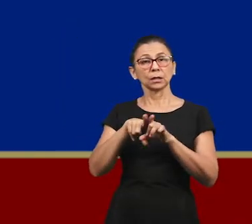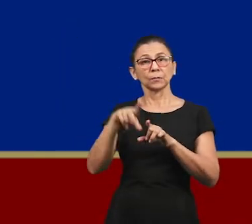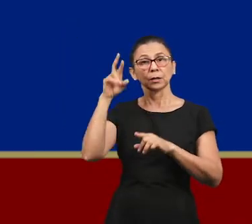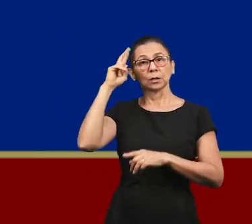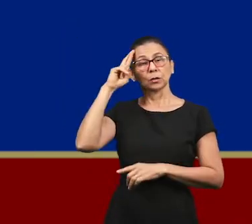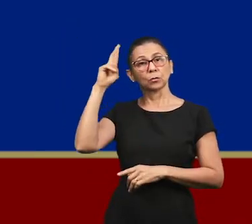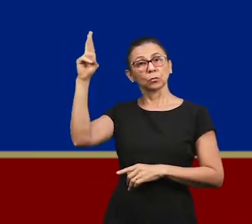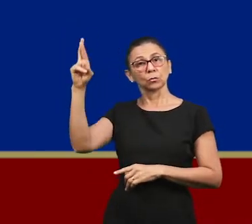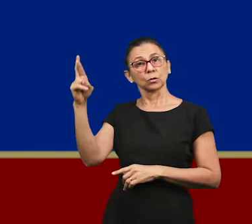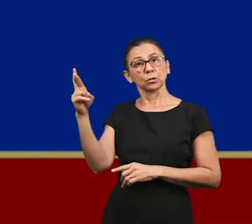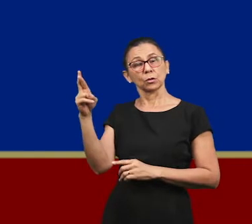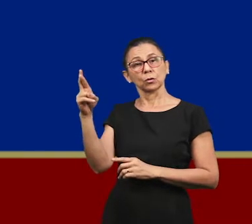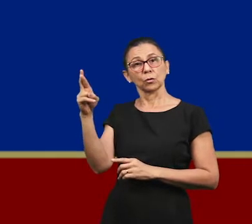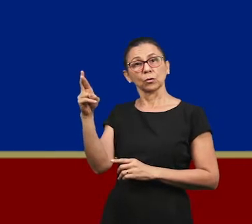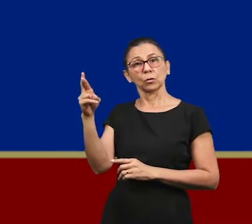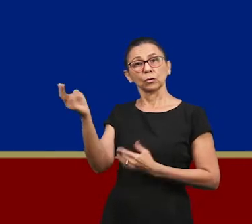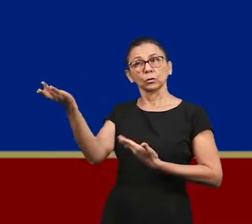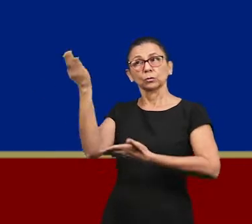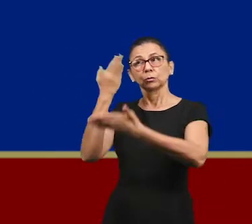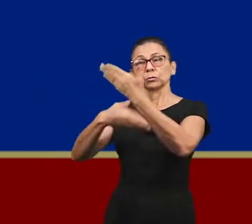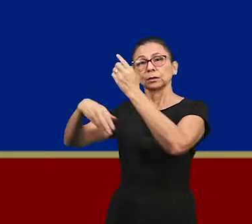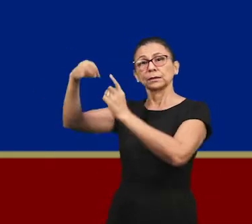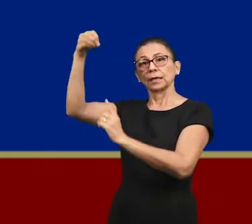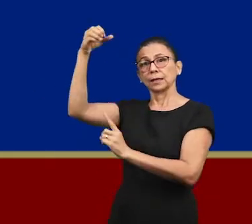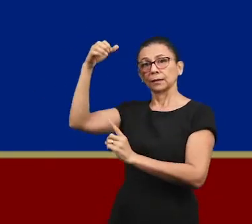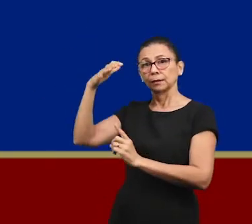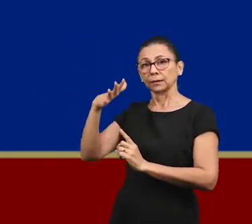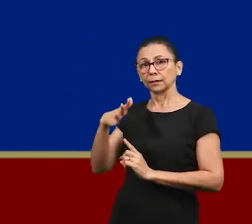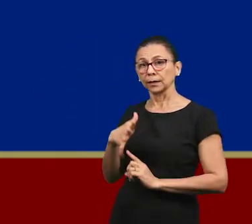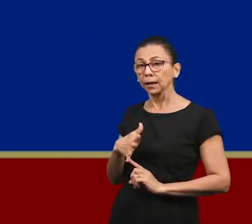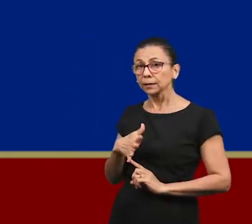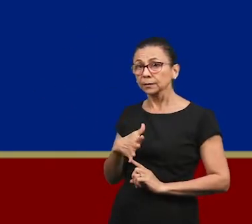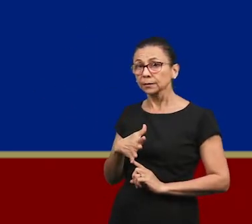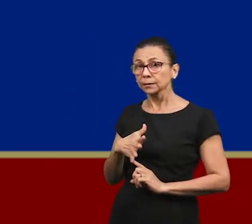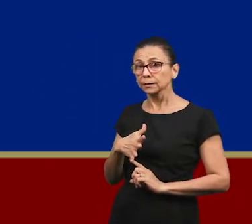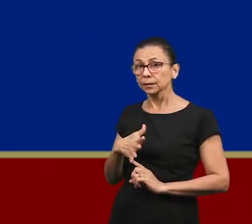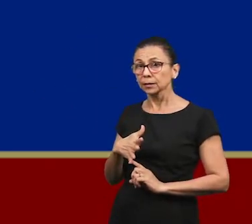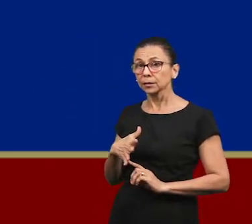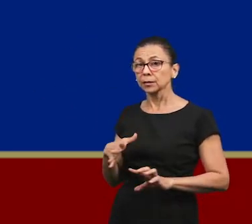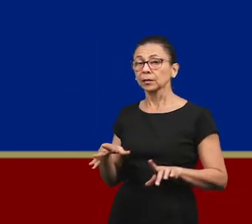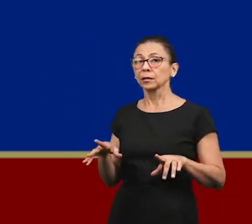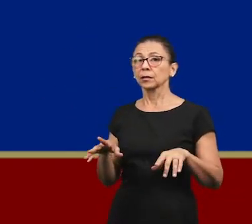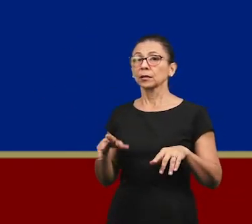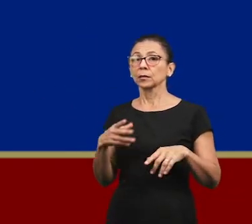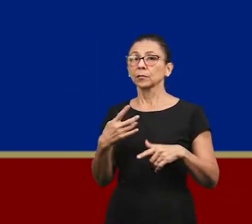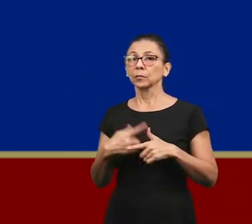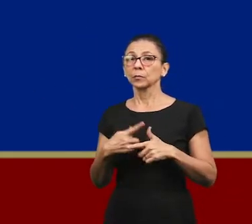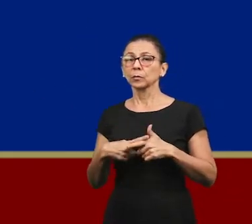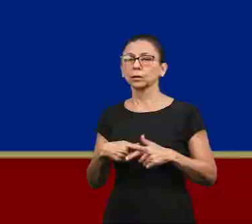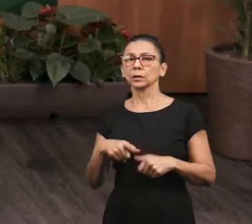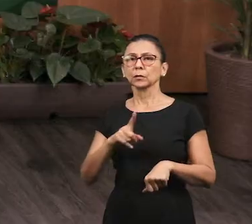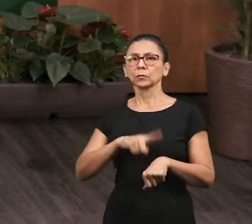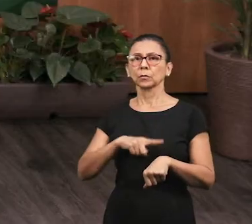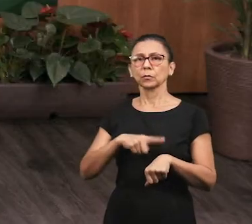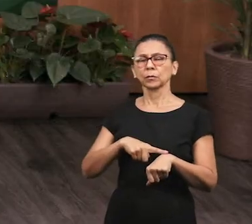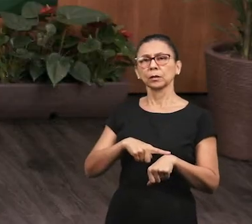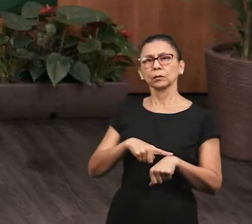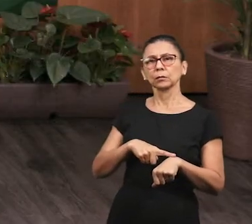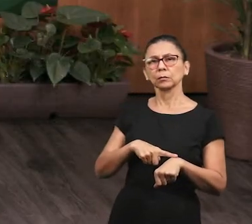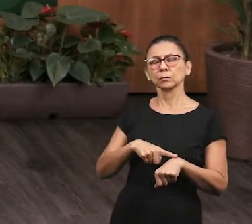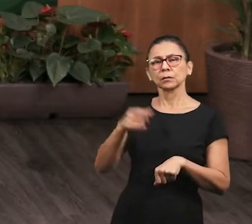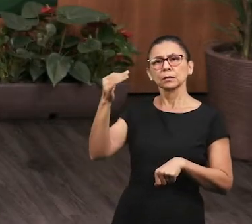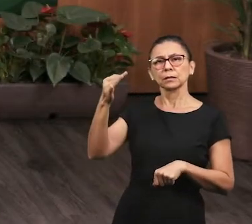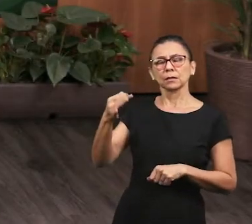помощи». Послание к Евреям, 4 глава, стихи 15 и 16. Очень